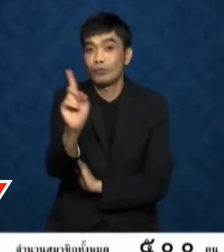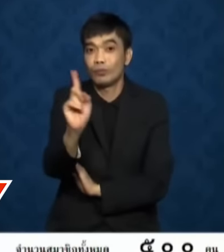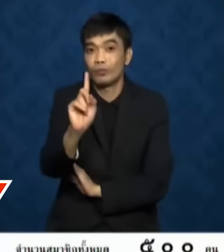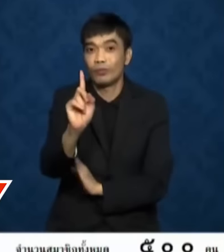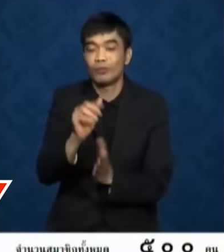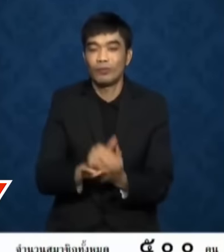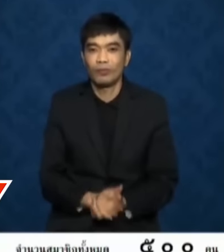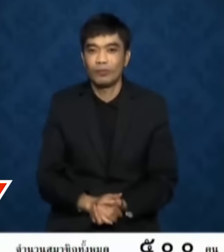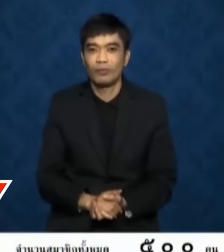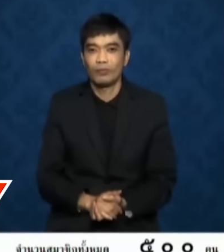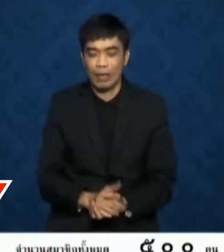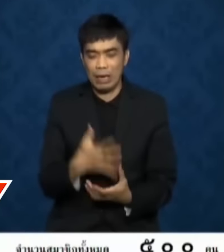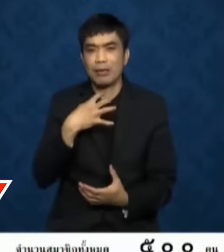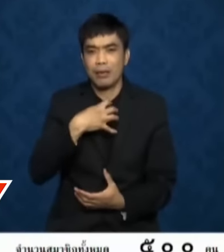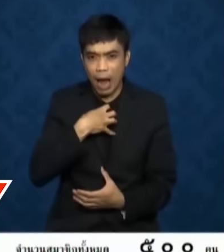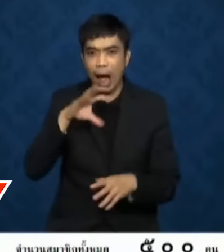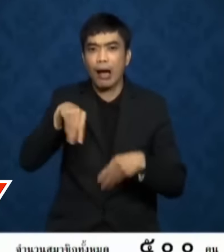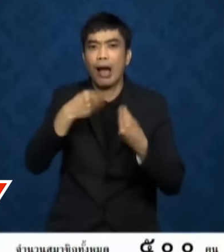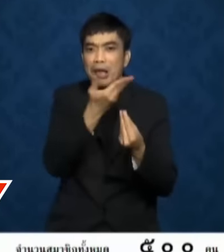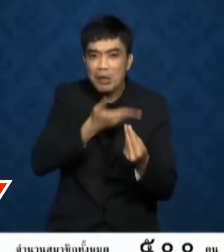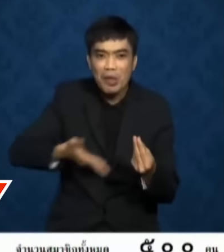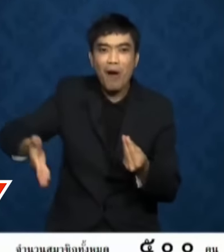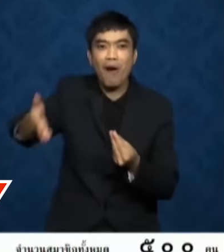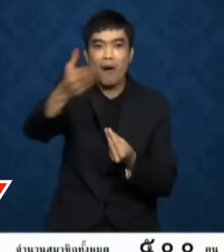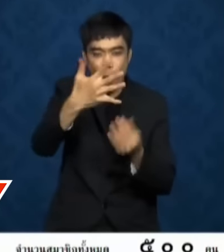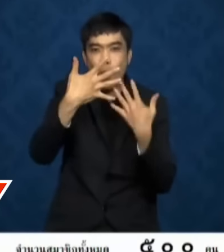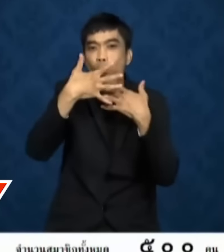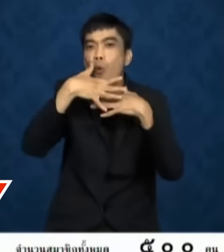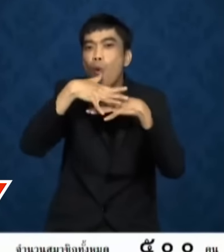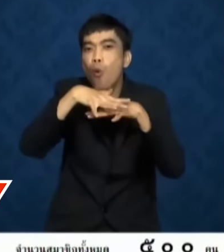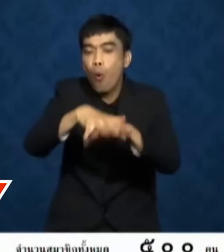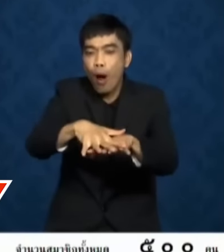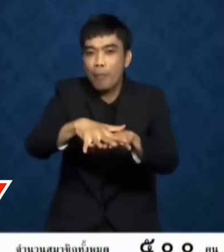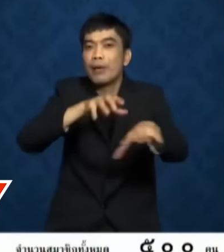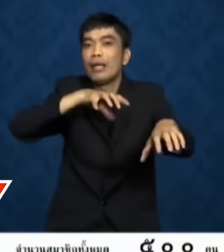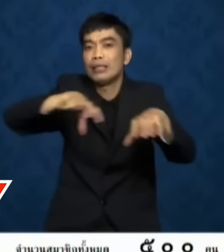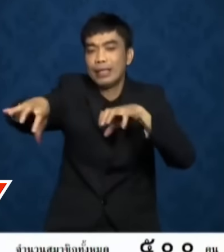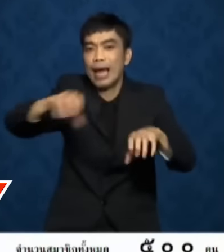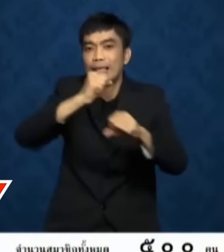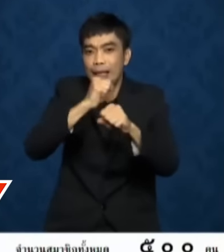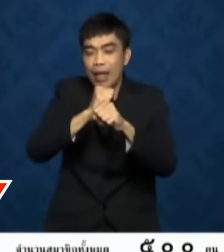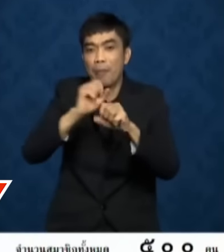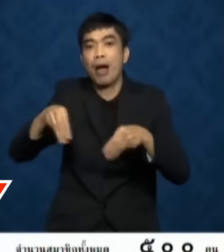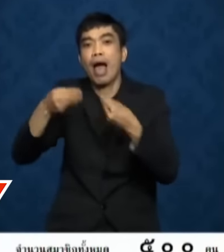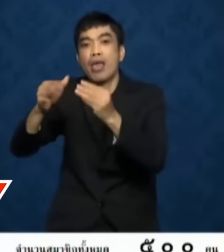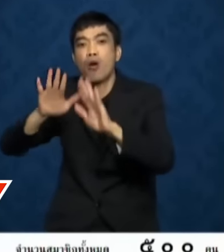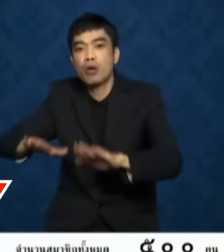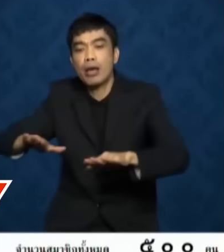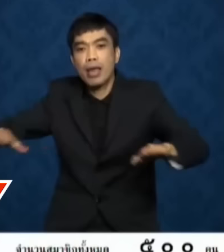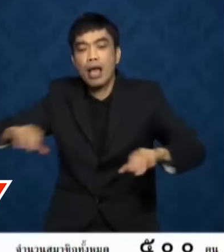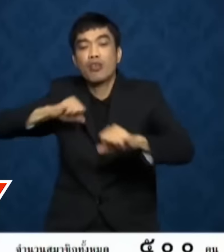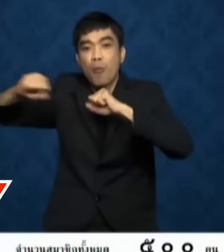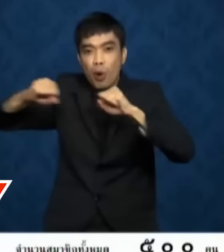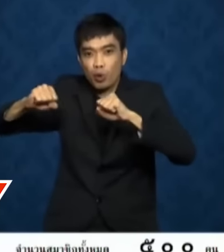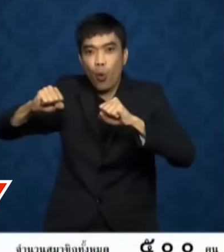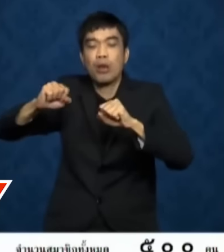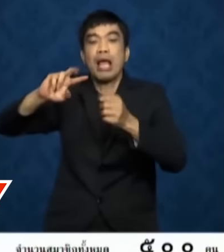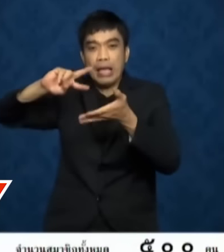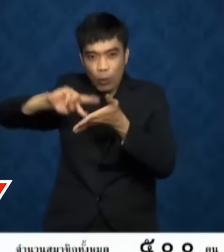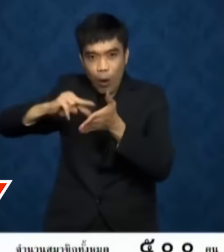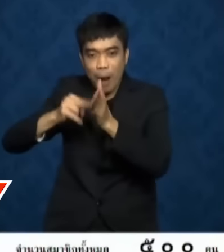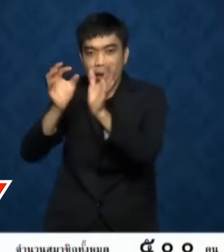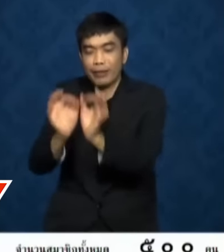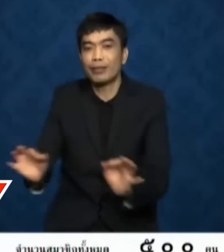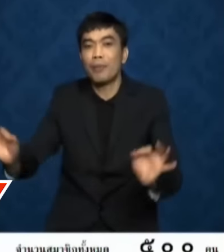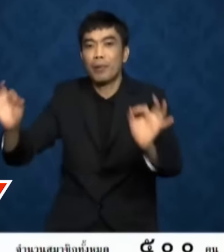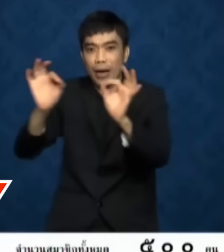ผู้แทนราษฎรแห่งนี้เราร่วมกันจัดทำครับเพื่อเพิ่มการมีส่วนร่วมของเยาวชนอย่างมีความหมายในระบอบประชาธิปไตยต้องเป็นข้อเสนอที่คำนึงไว้ตลอดเว